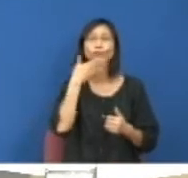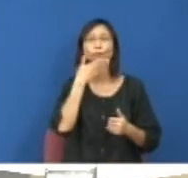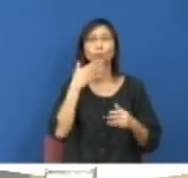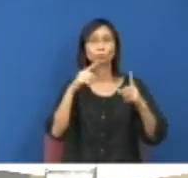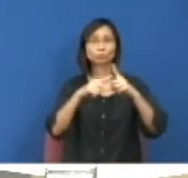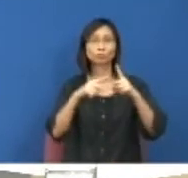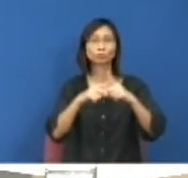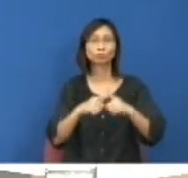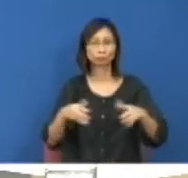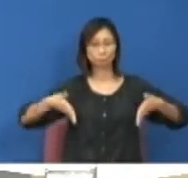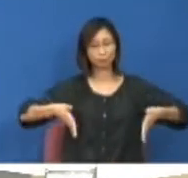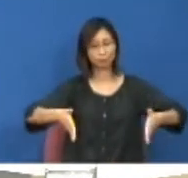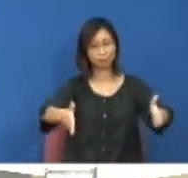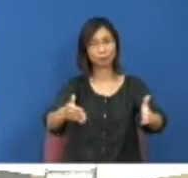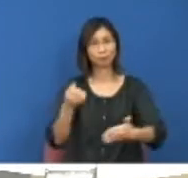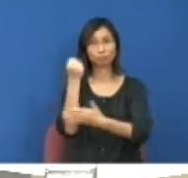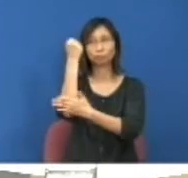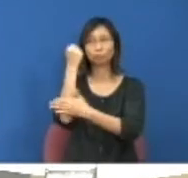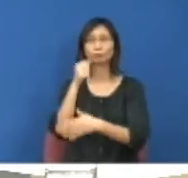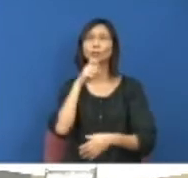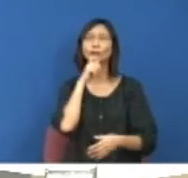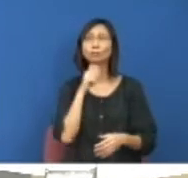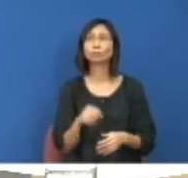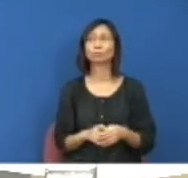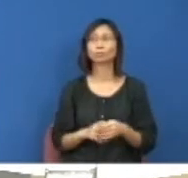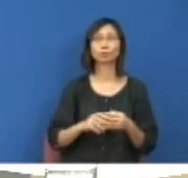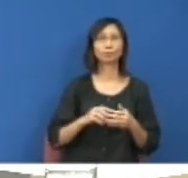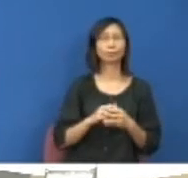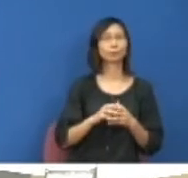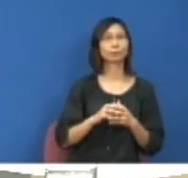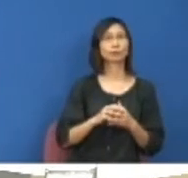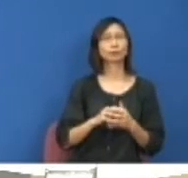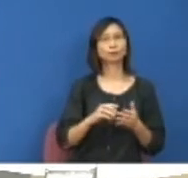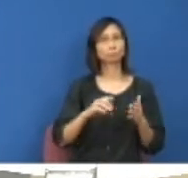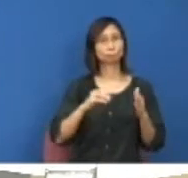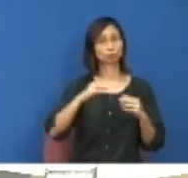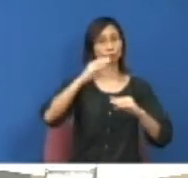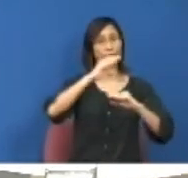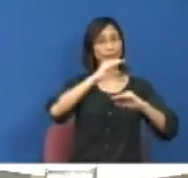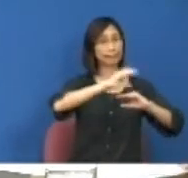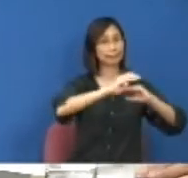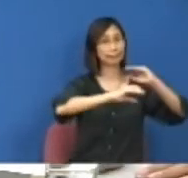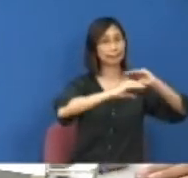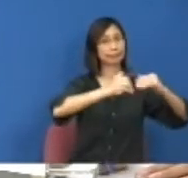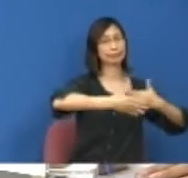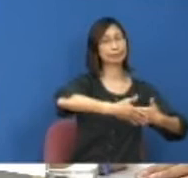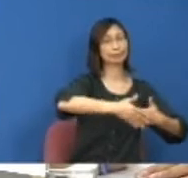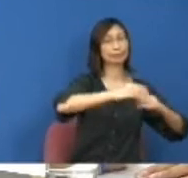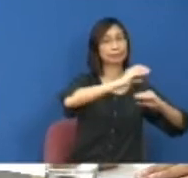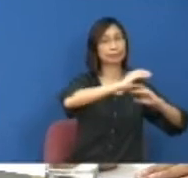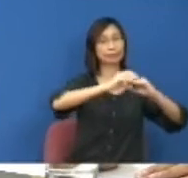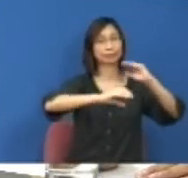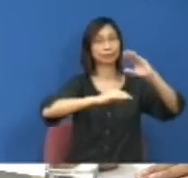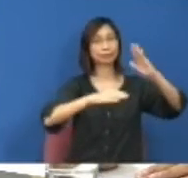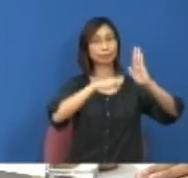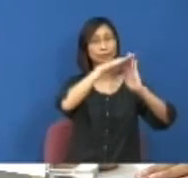很鮮豔的畫，就是用寫著 Class War 階級鬥爭擺在那裡。我記得當日阿禮